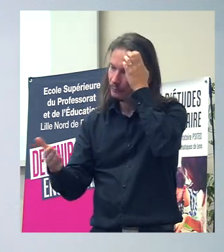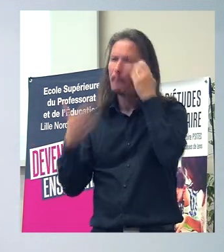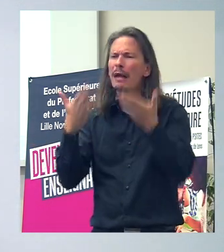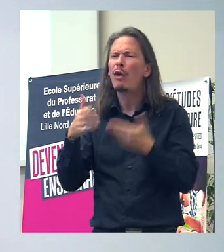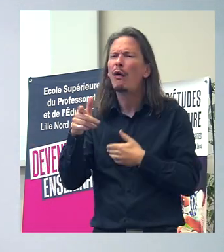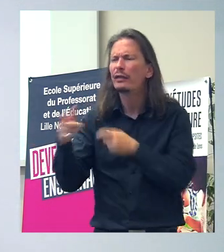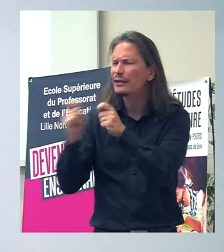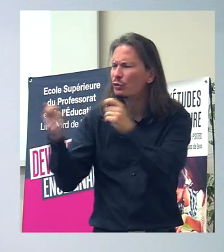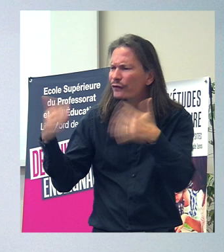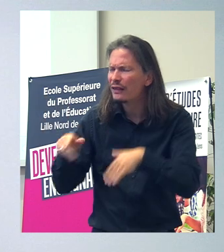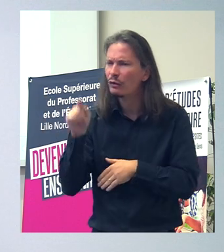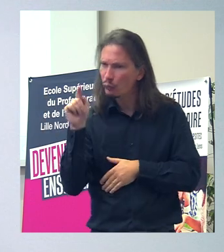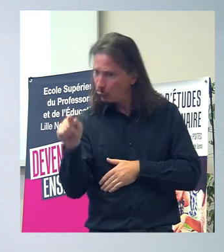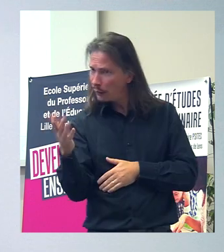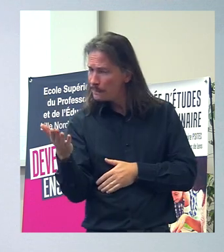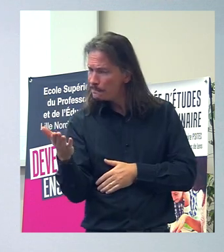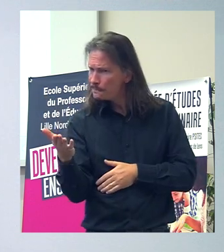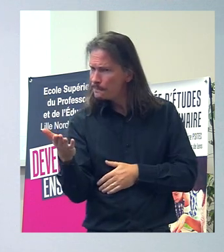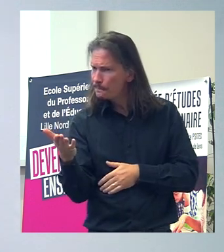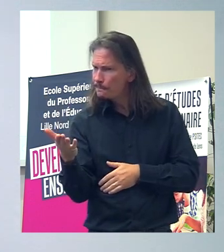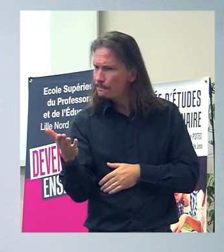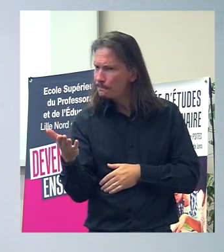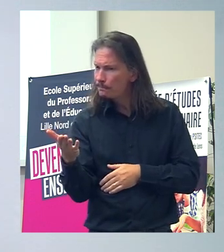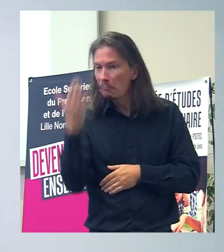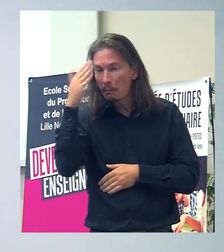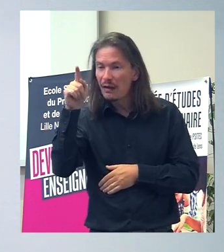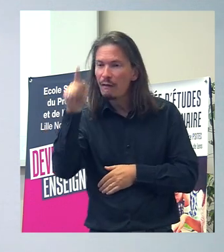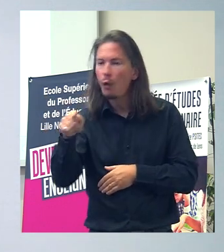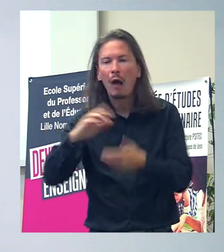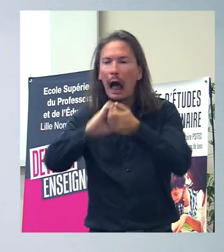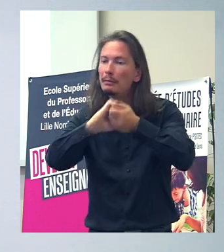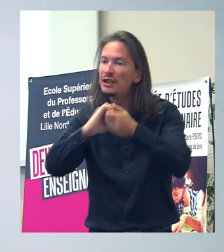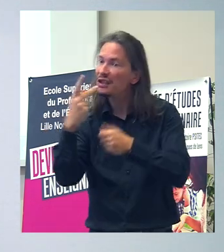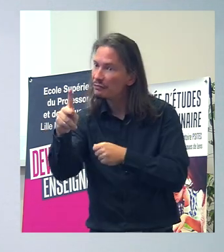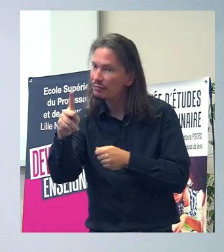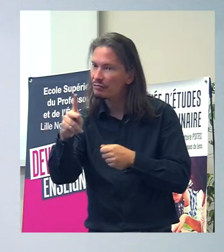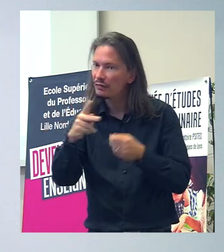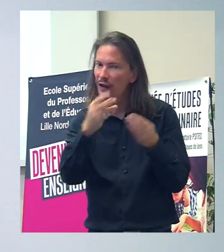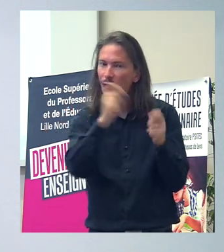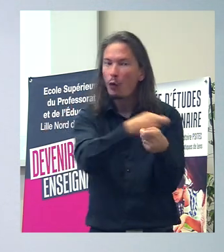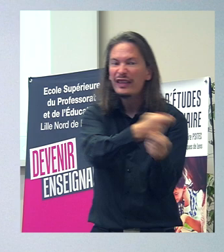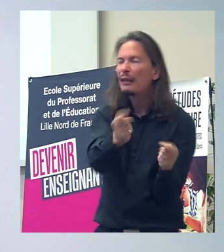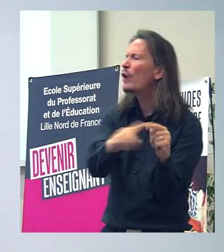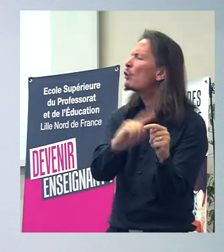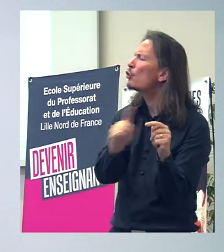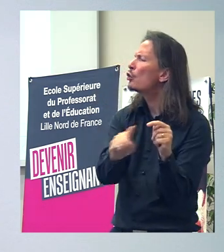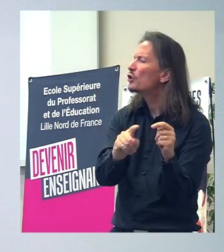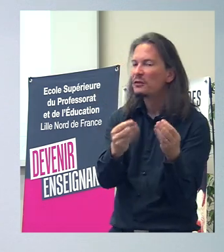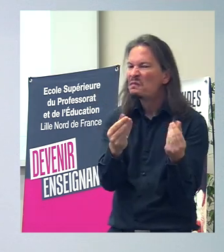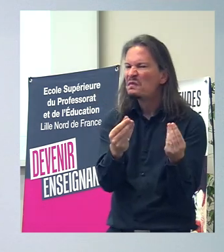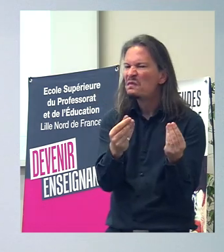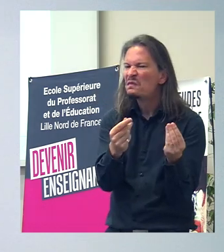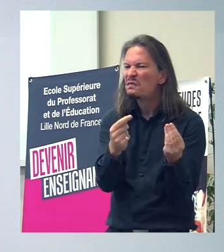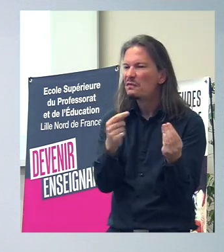Maintenant qu'on a discuté tout ça, si tu as un ami qui a quelque chose à distribuer,